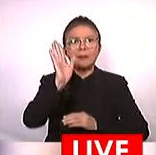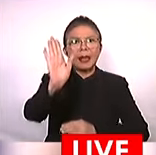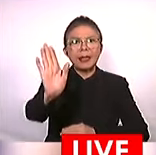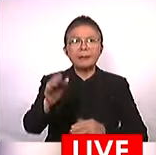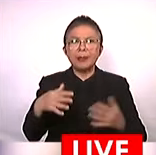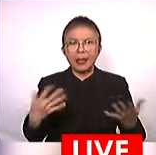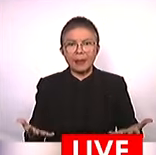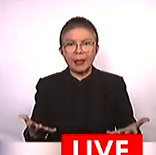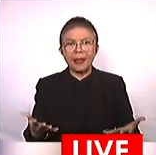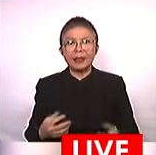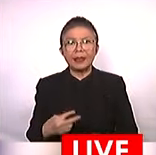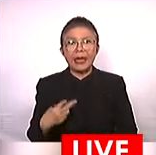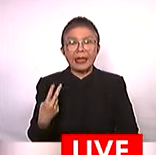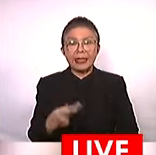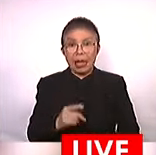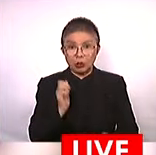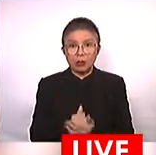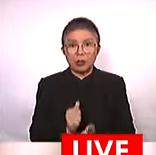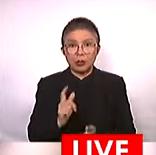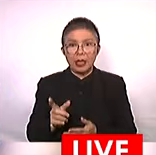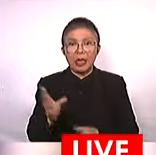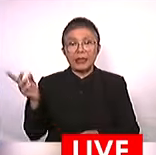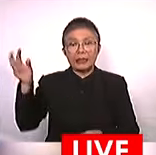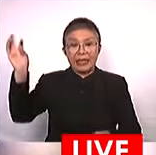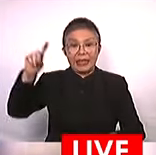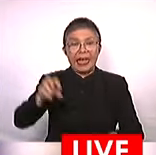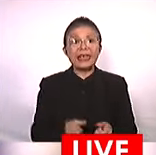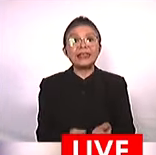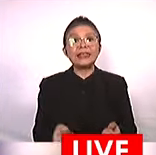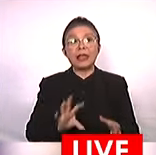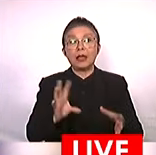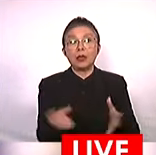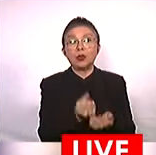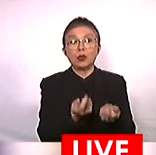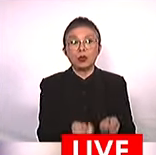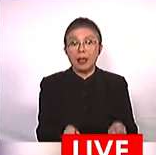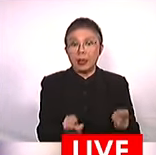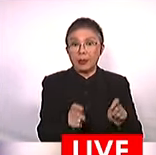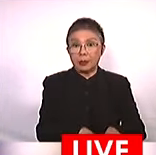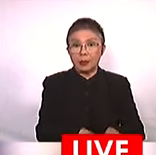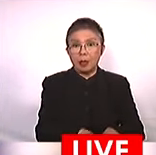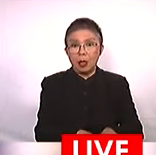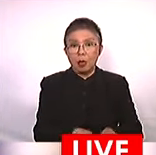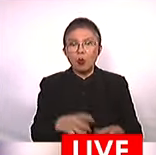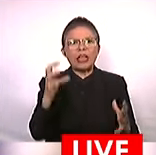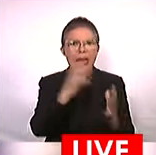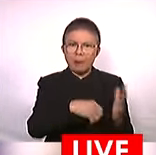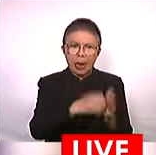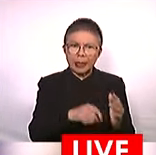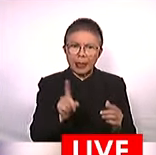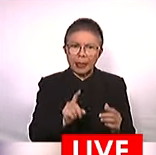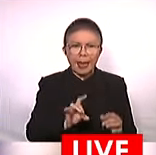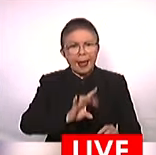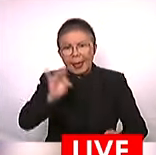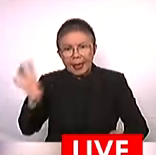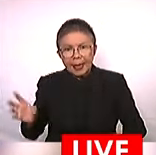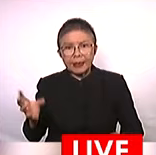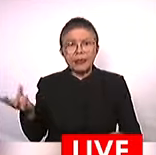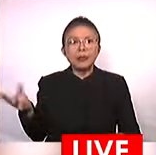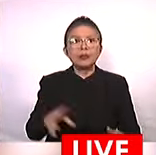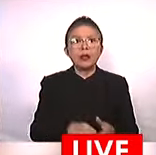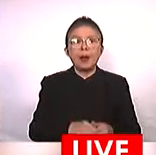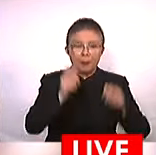depan kita akan lanjutkan hilirisasi bukan hanya hilirisasi tambang saja tapi juga